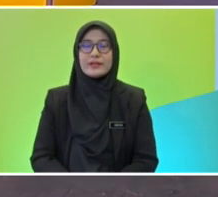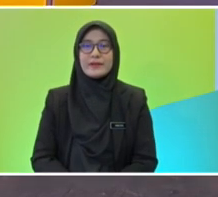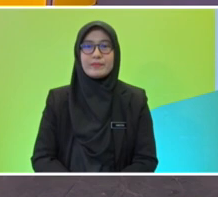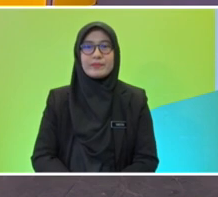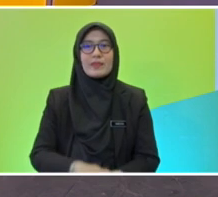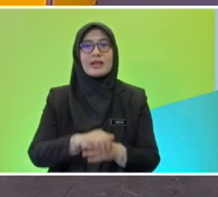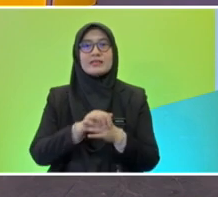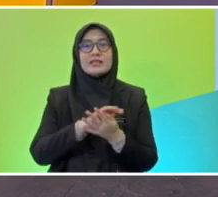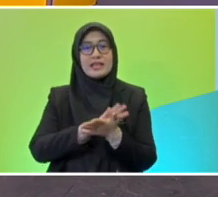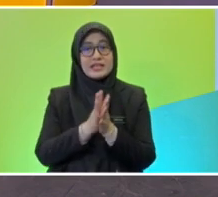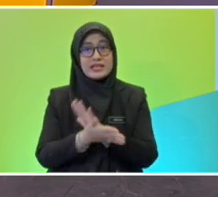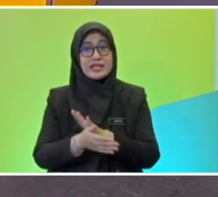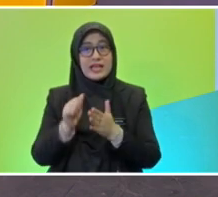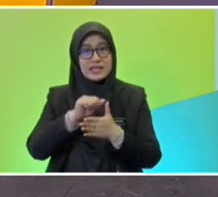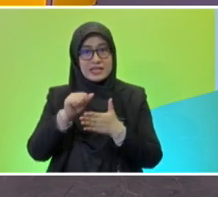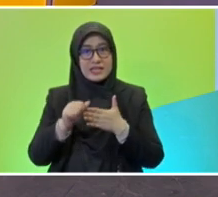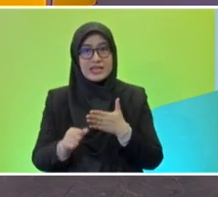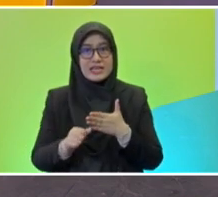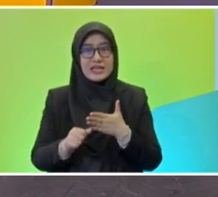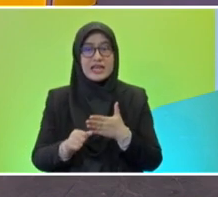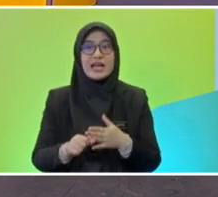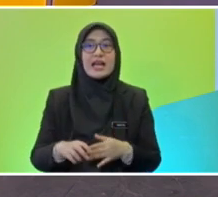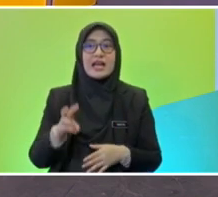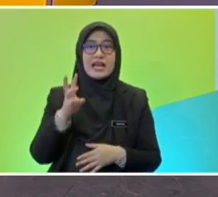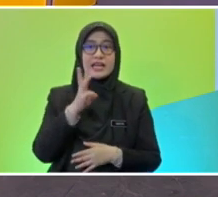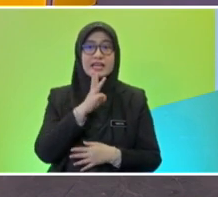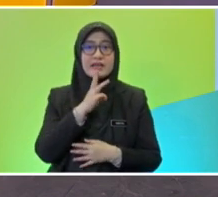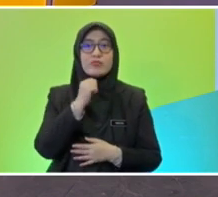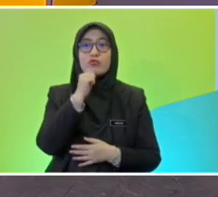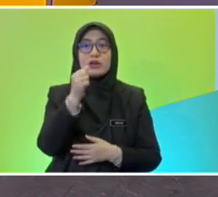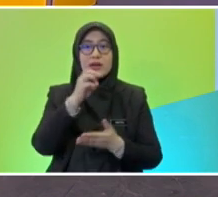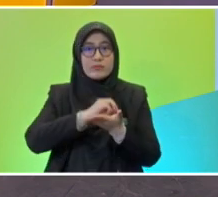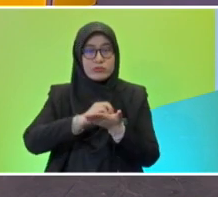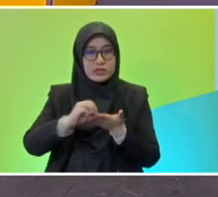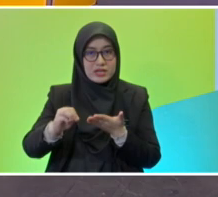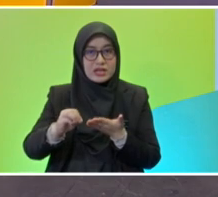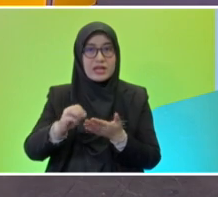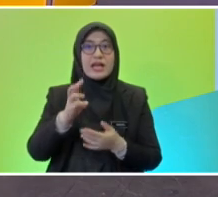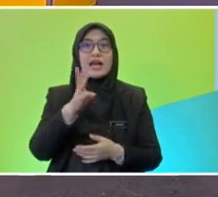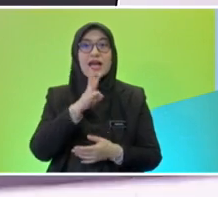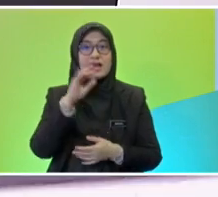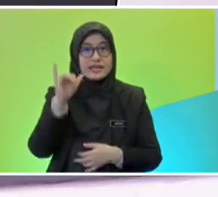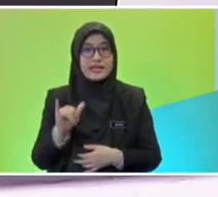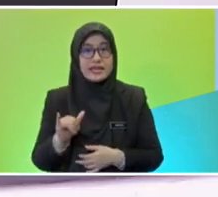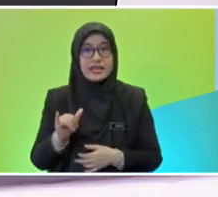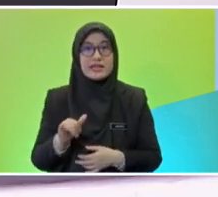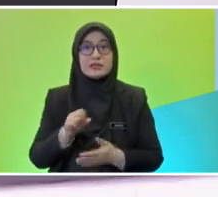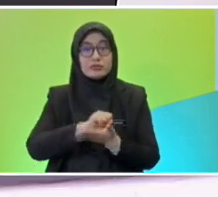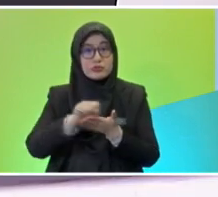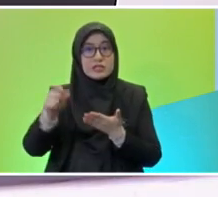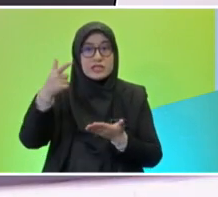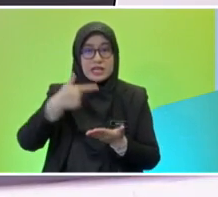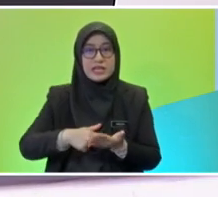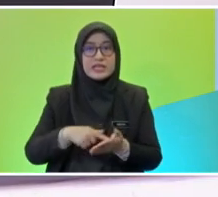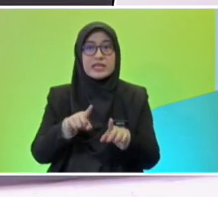kesimpulannya ai bukan mutlak nih adalah air yang masih lagi suci tetapi kita tidak menggunakan